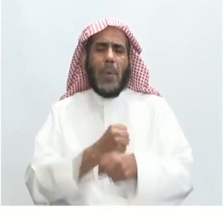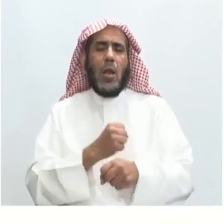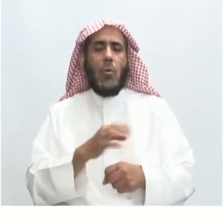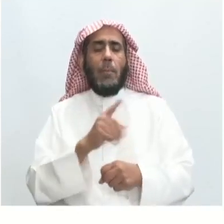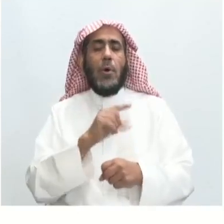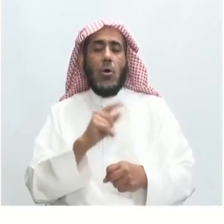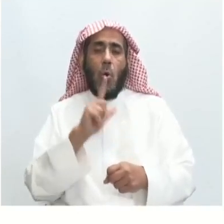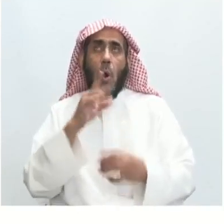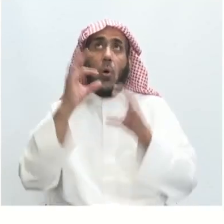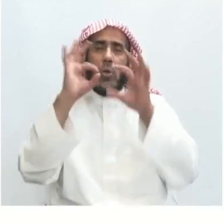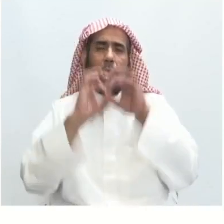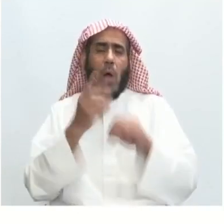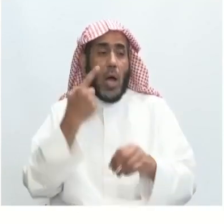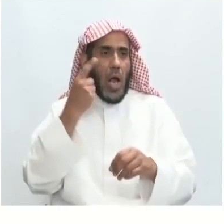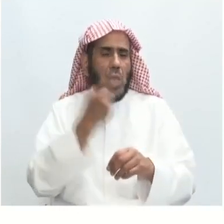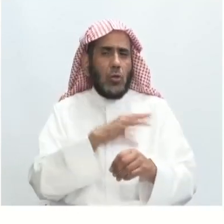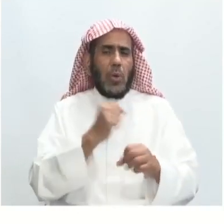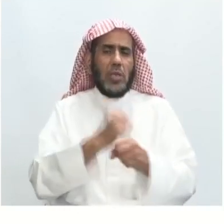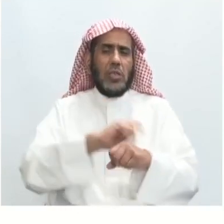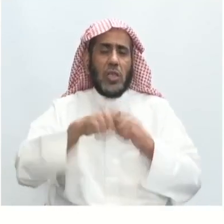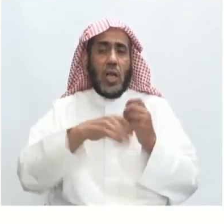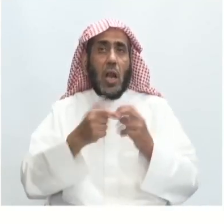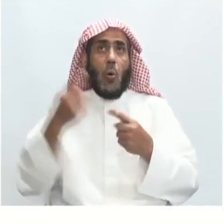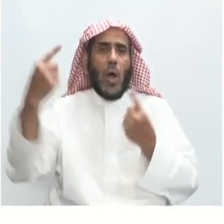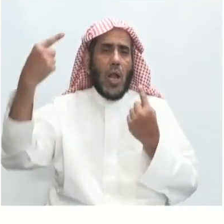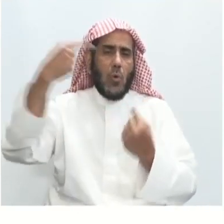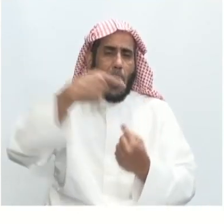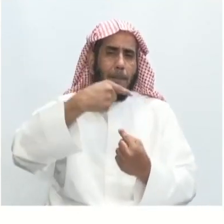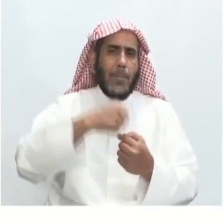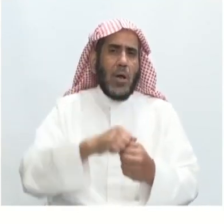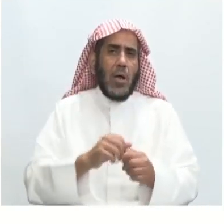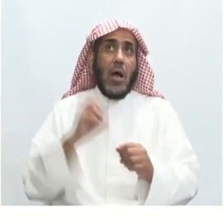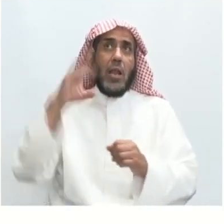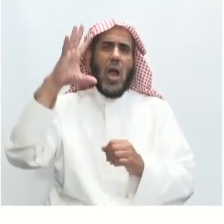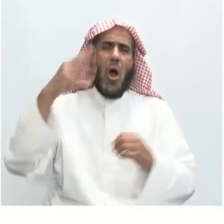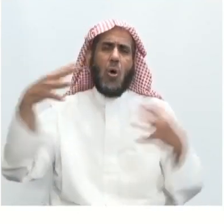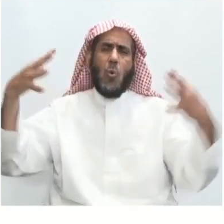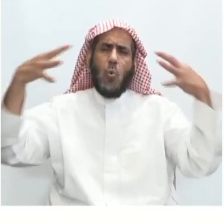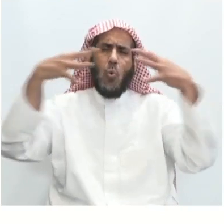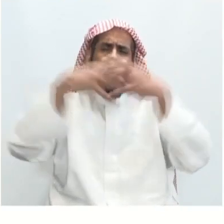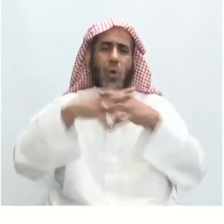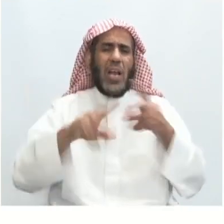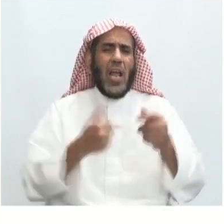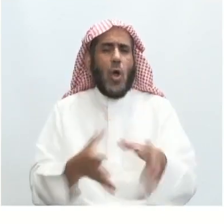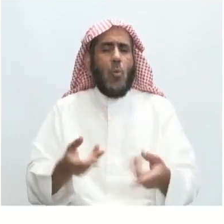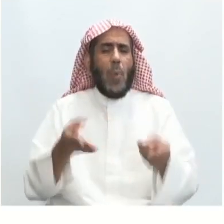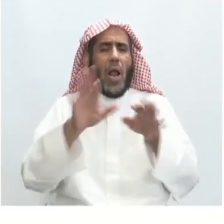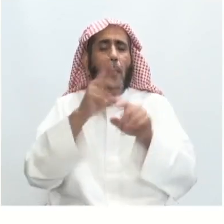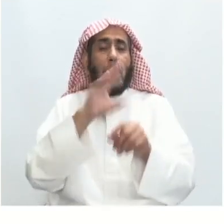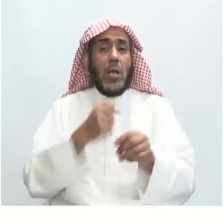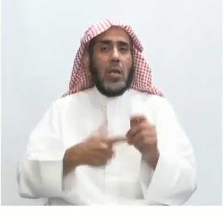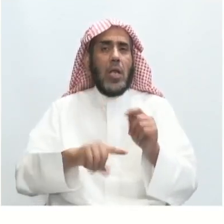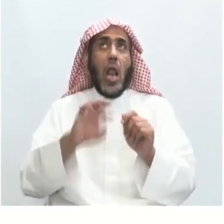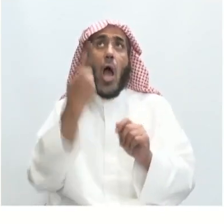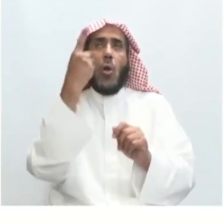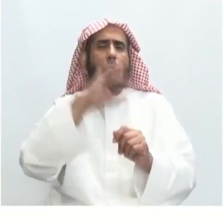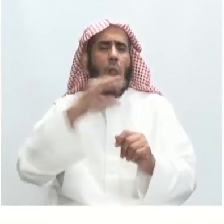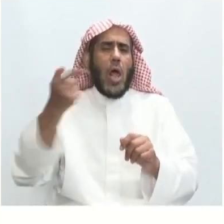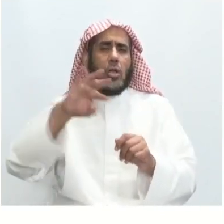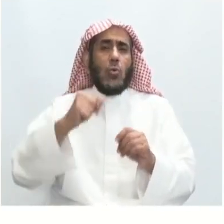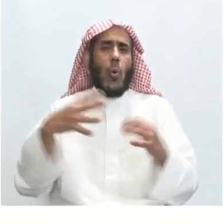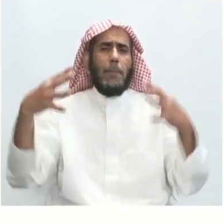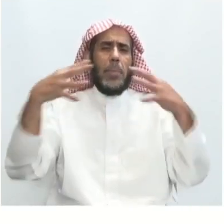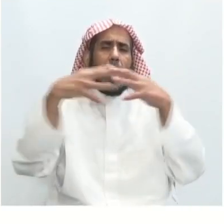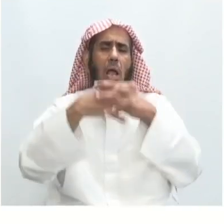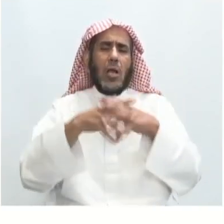وقوله تعالى قل ارايتم من جعل الله عليكم النهار سرمدا الى يوم القيامه من اله غير الله ياتيكم بليل